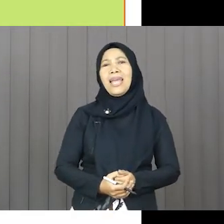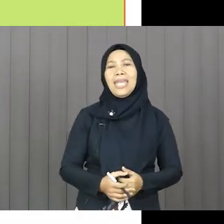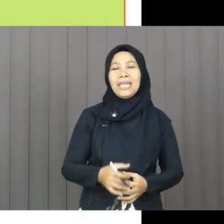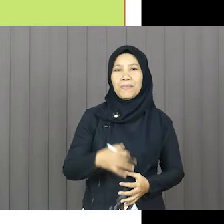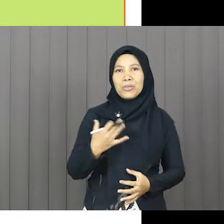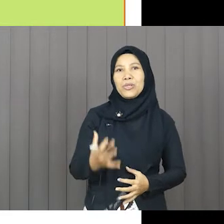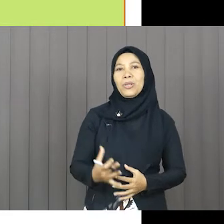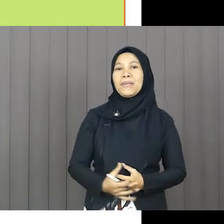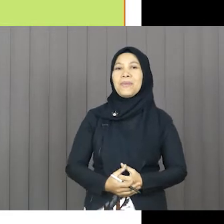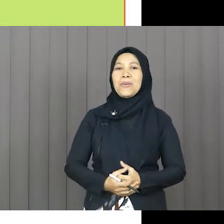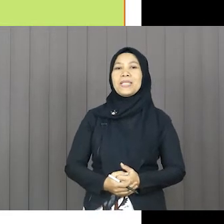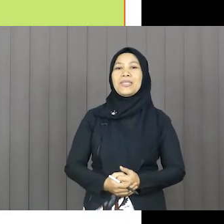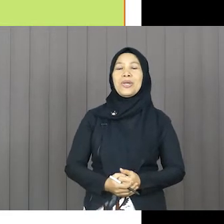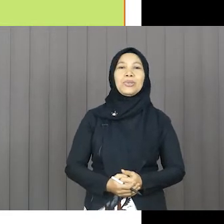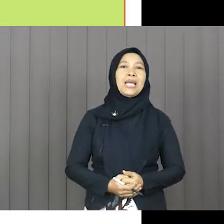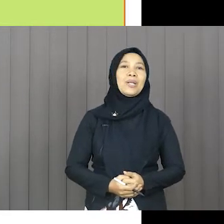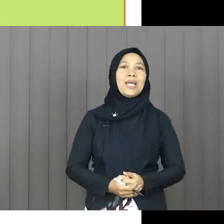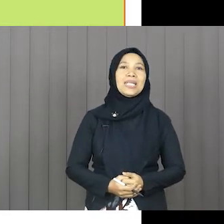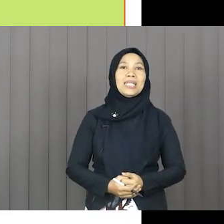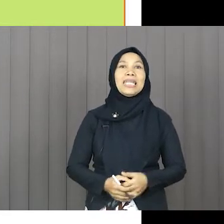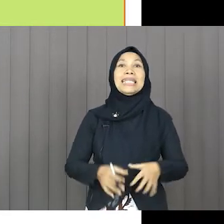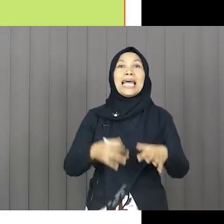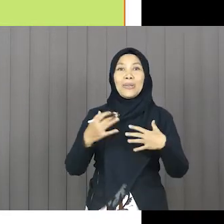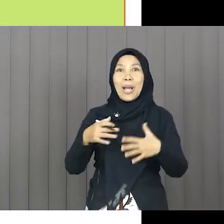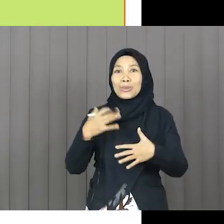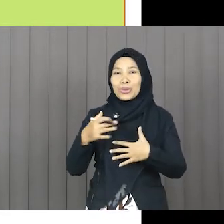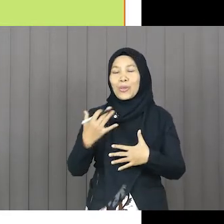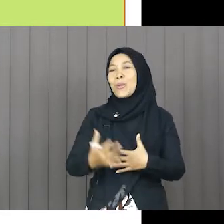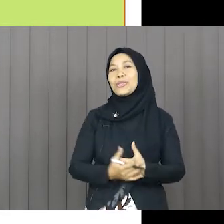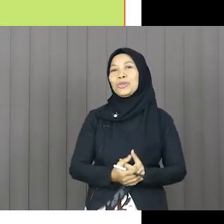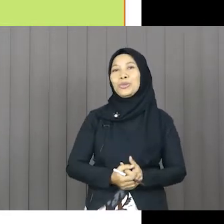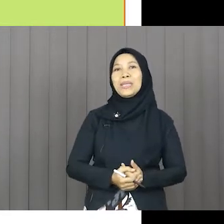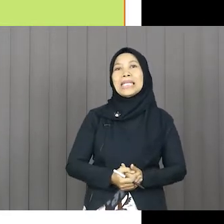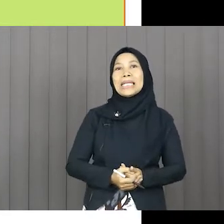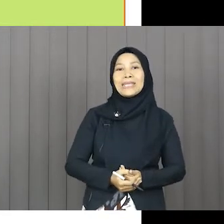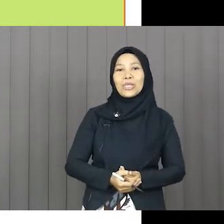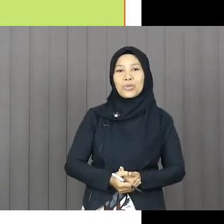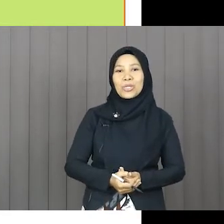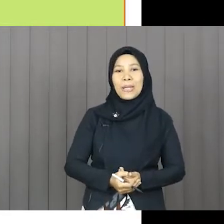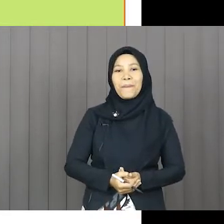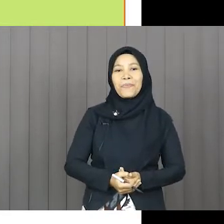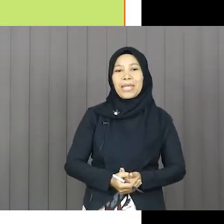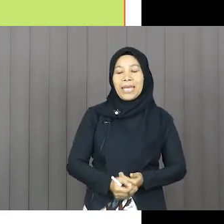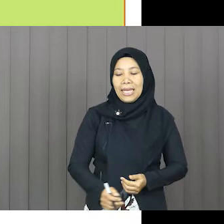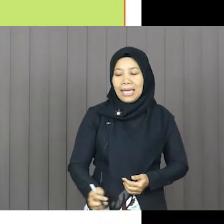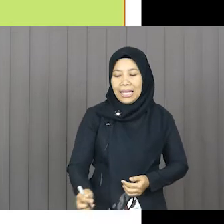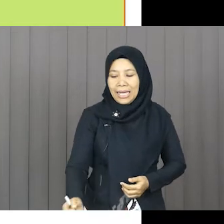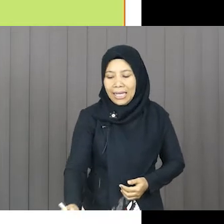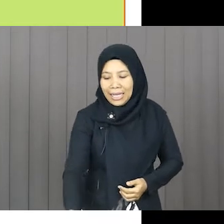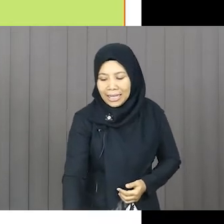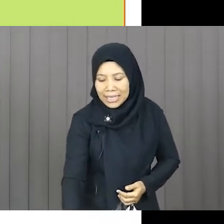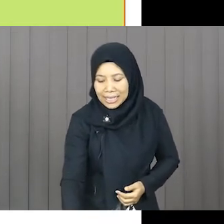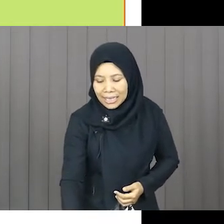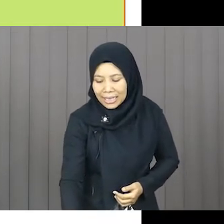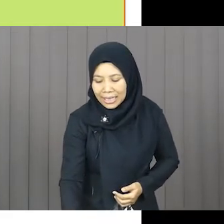252.354 juta. Ini menunjukkan bahwasannya utang luar negeri dari waktu ke waktu meningkat terus.